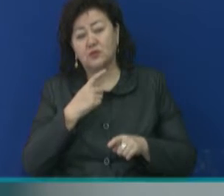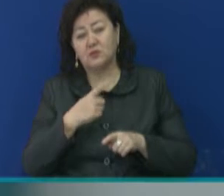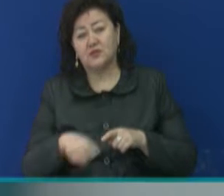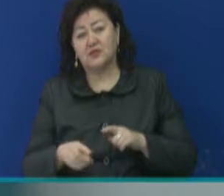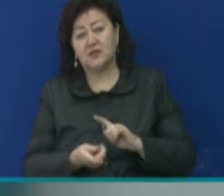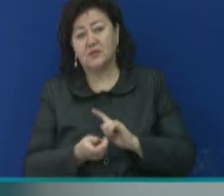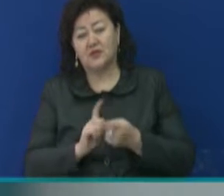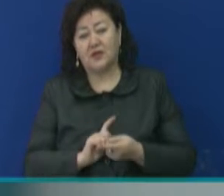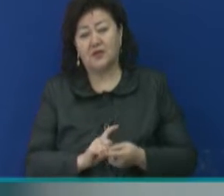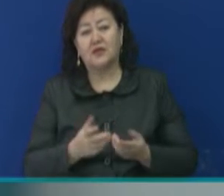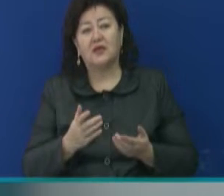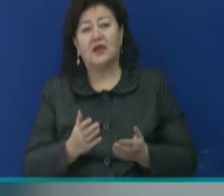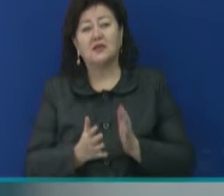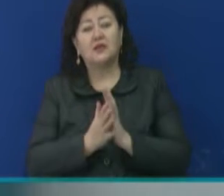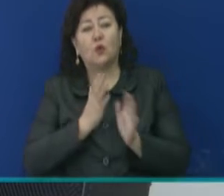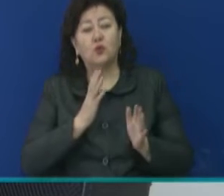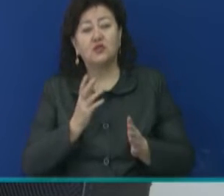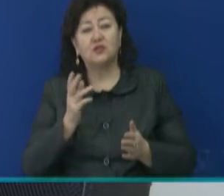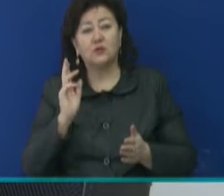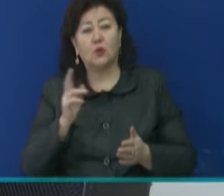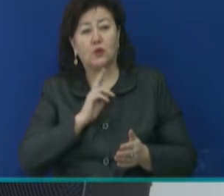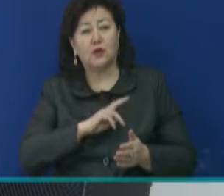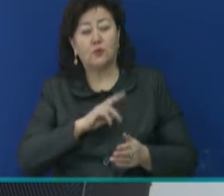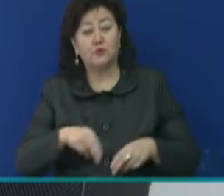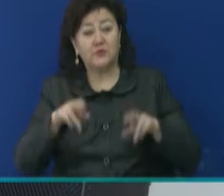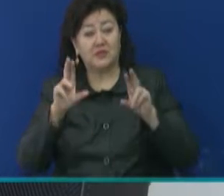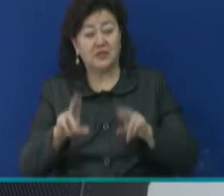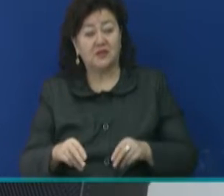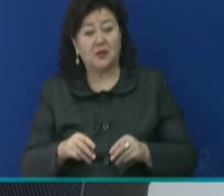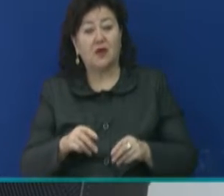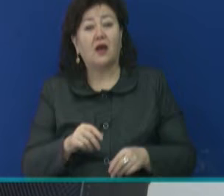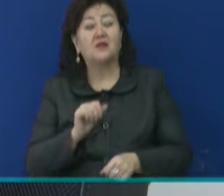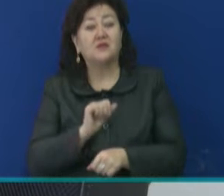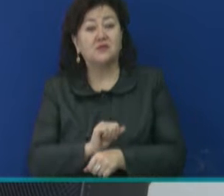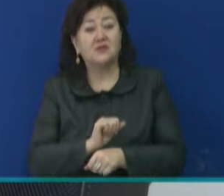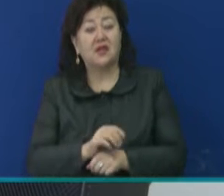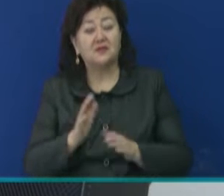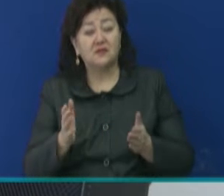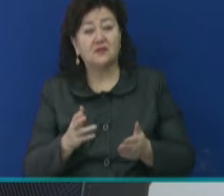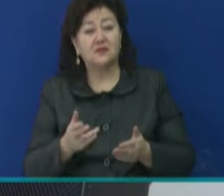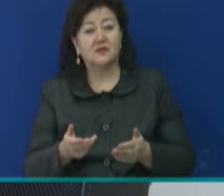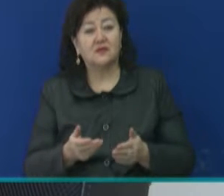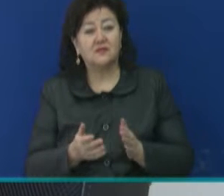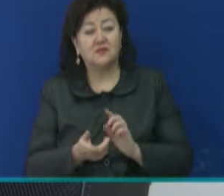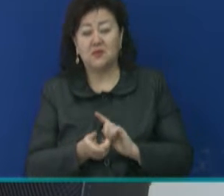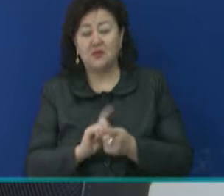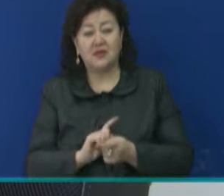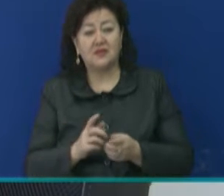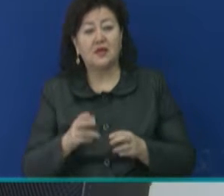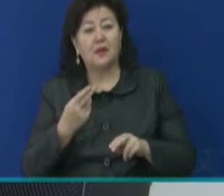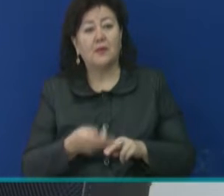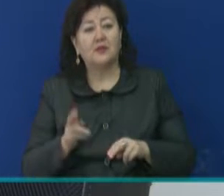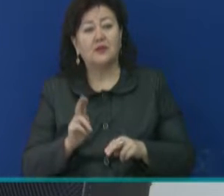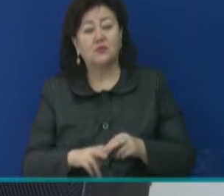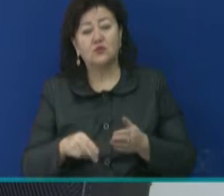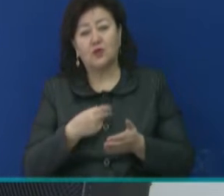быстрее если же говорить про очередь бюджетников то соответственно она не двигается Почему Потому что бюджетники в основном